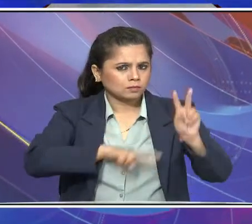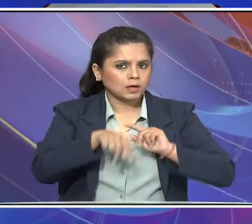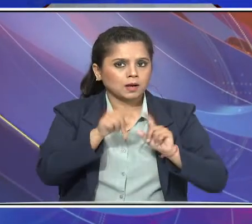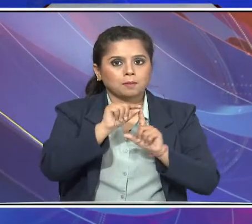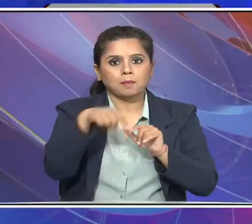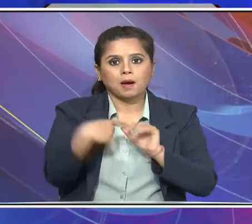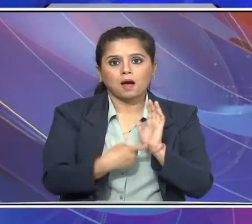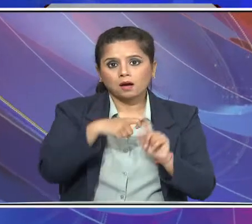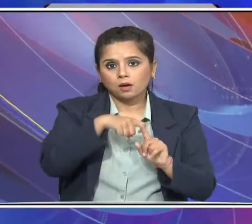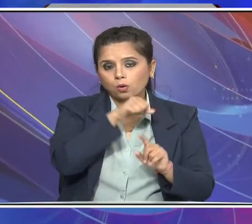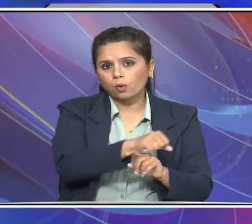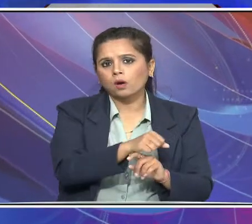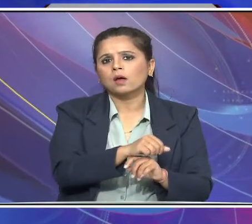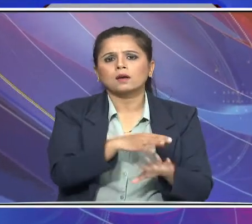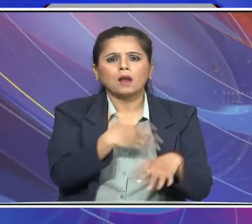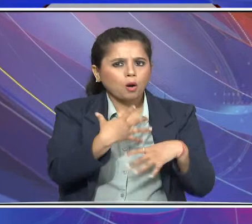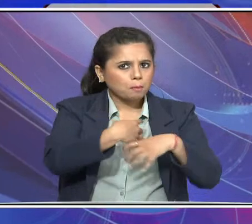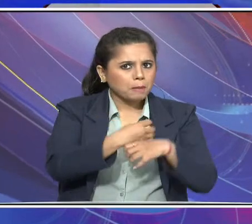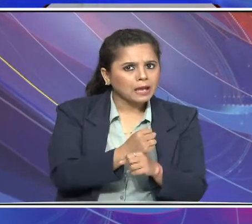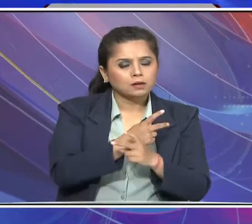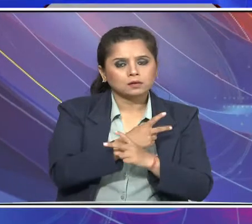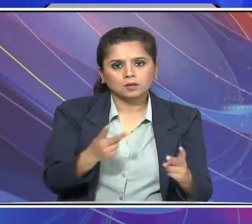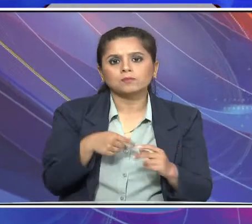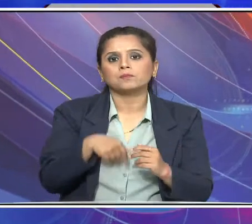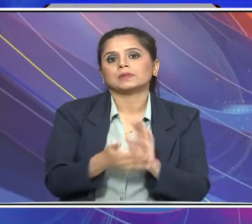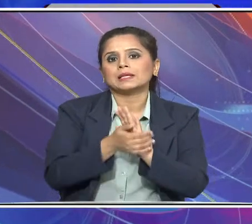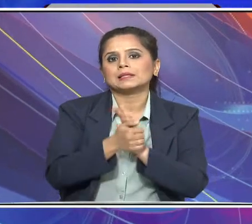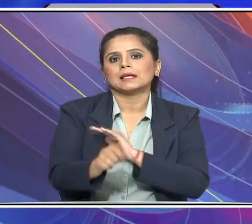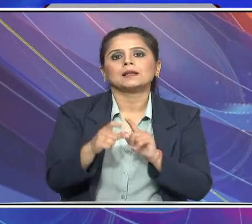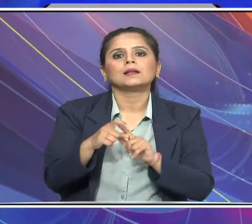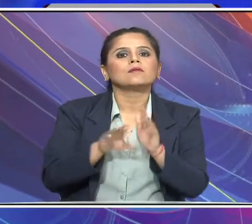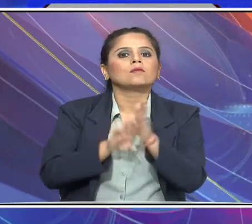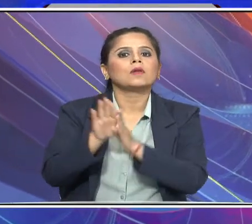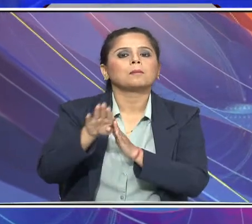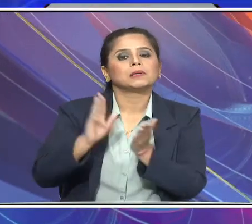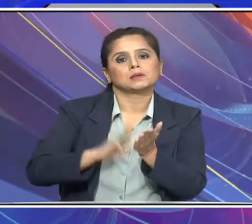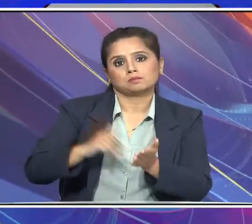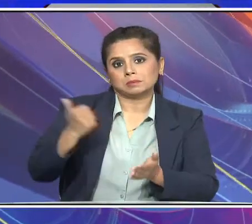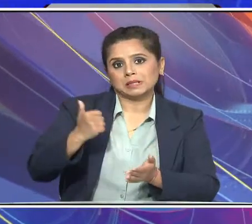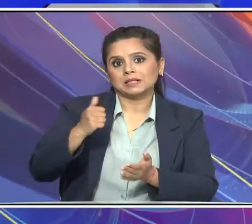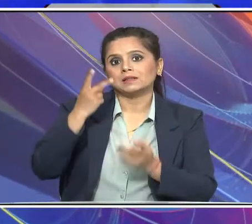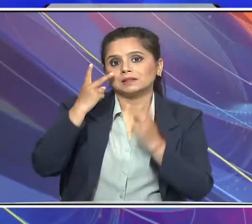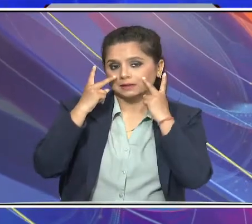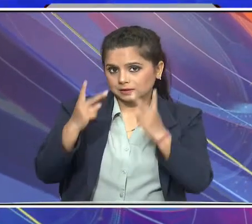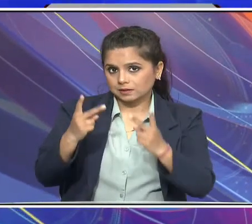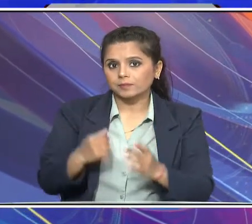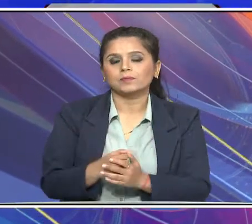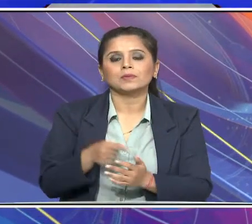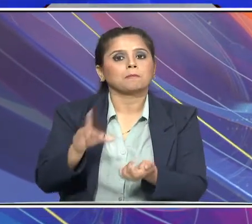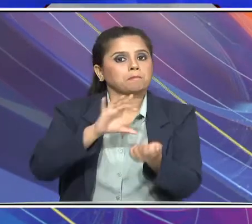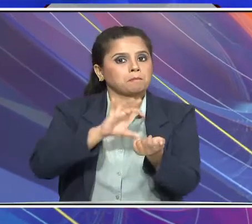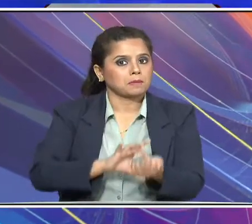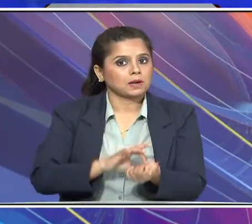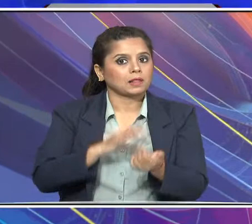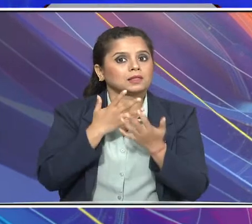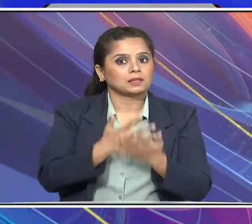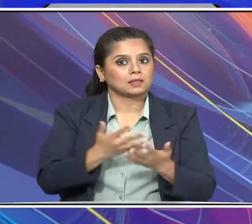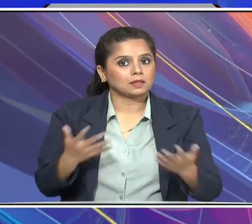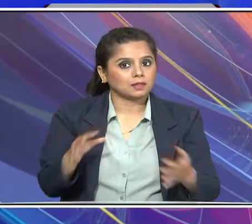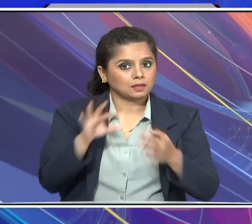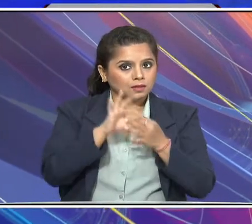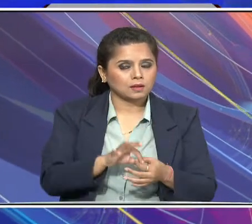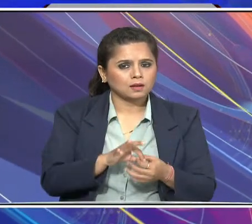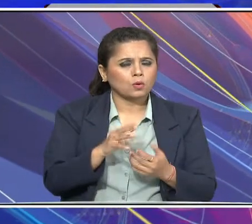पर के द्वारा प्रयास कर रही है स्किल डेवलपमेंट मिनिस्टर मेडिकल डिवाइस के लिए